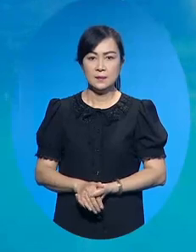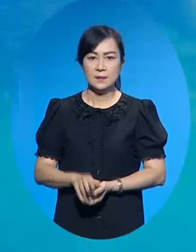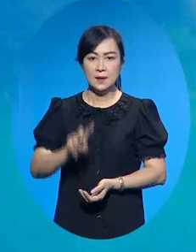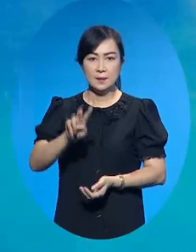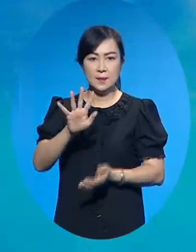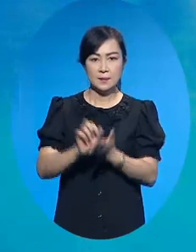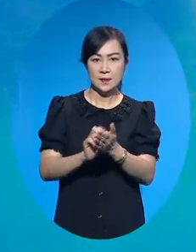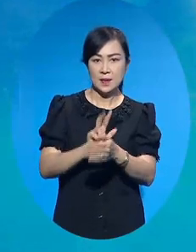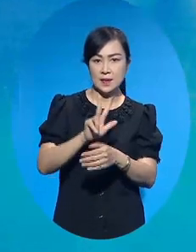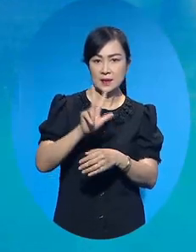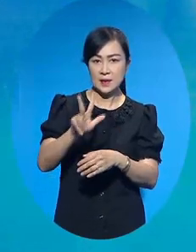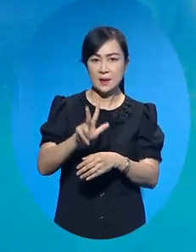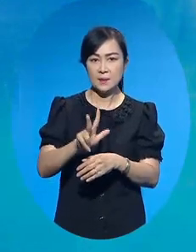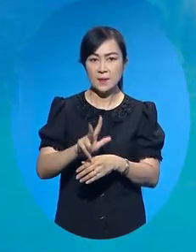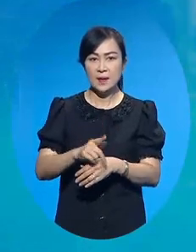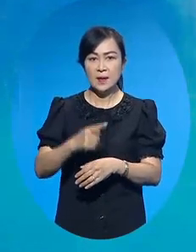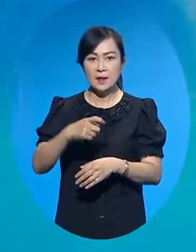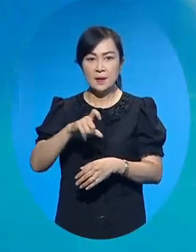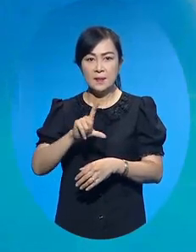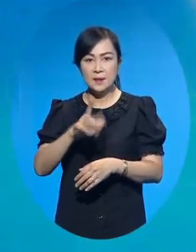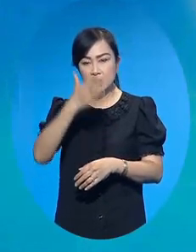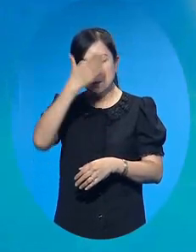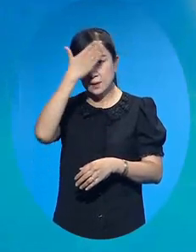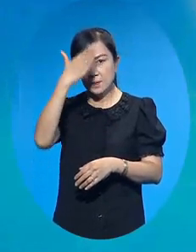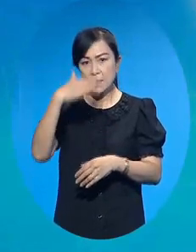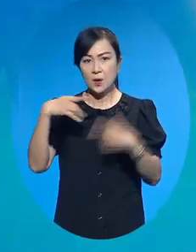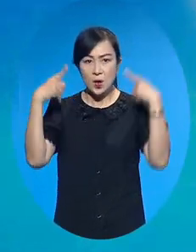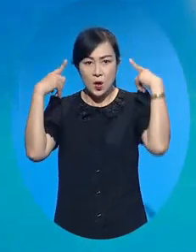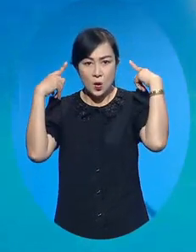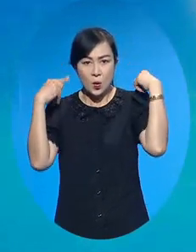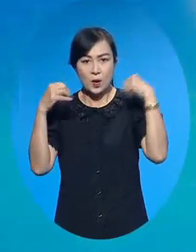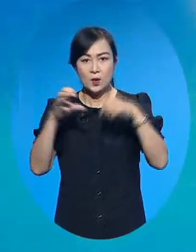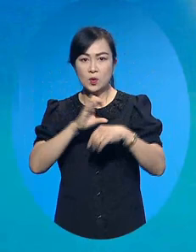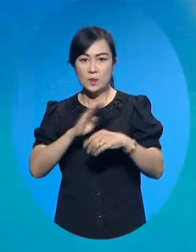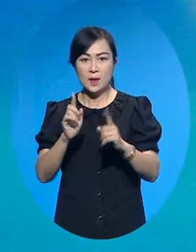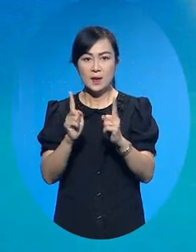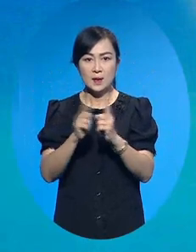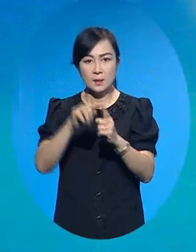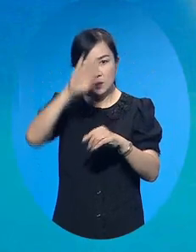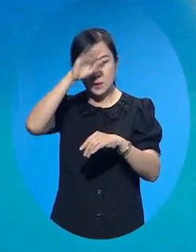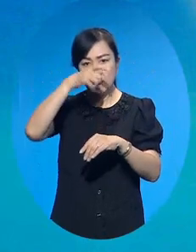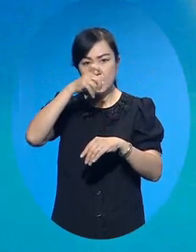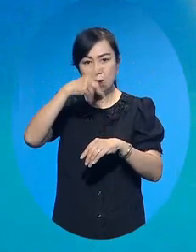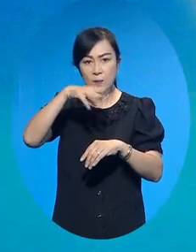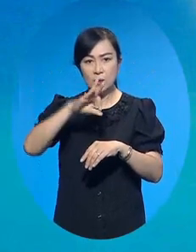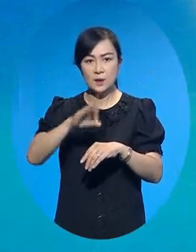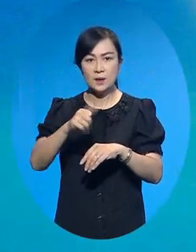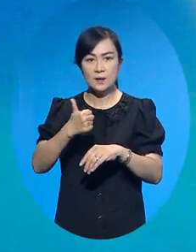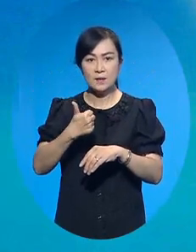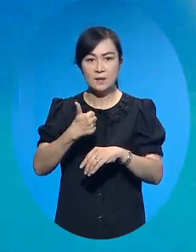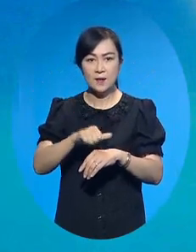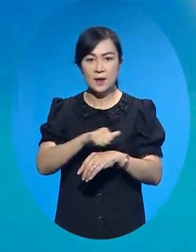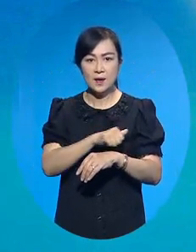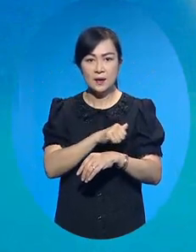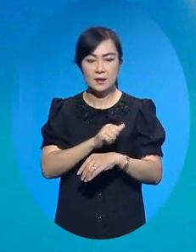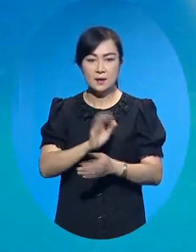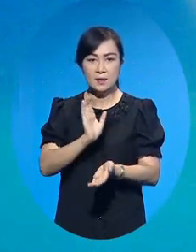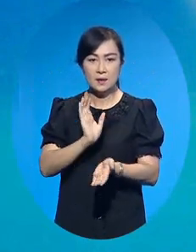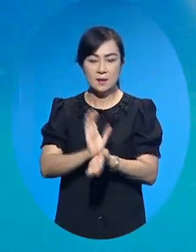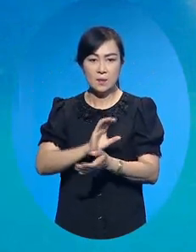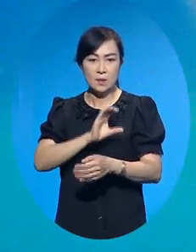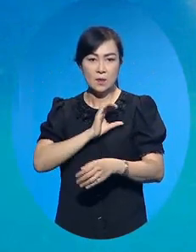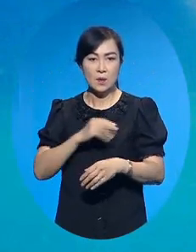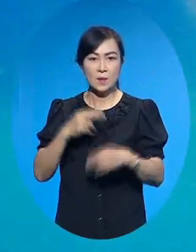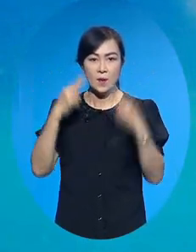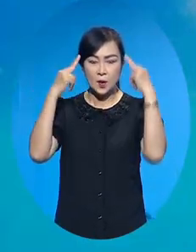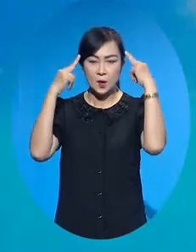Ngày 25 tháng 8, người phát ngôn Điện Kremlin cho biết các quan chức đang chuẩn bị cho cuộc gặp giữa Tổng thống Nga Vladimir Putin và người đồng cấp Thổ Nhĩ Kỳ